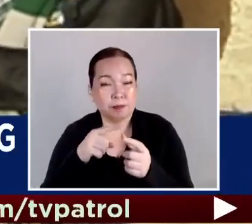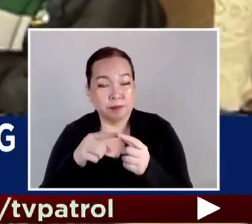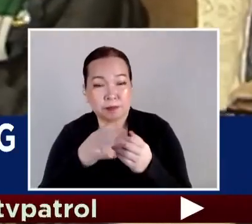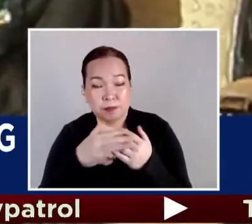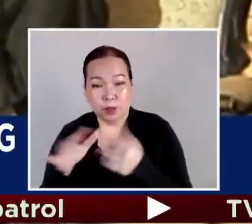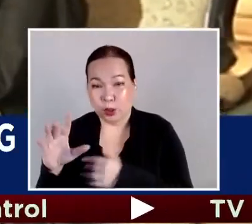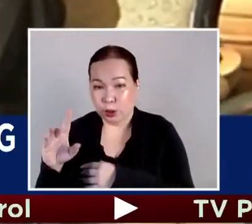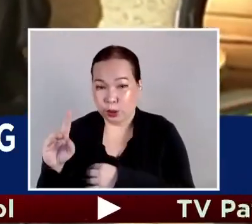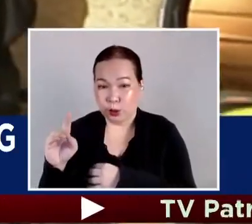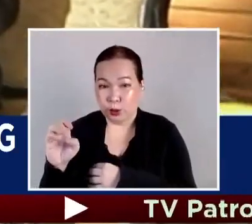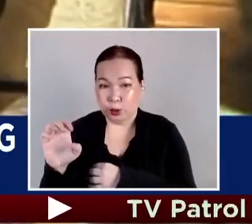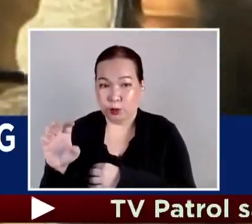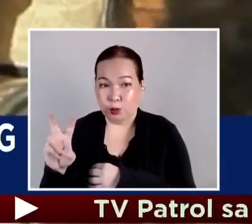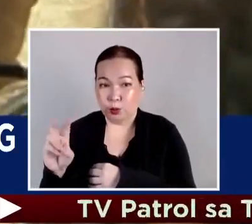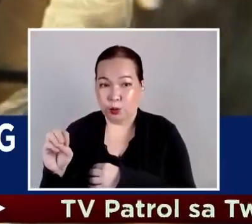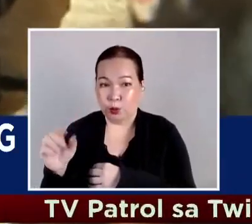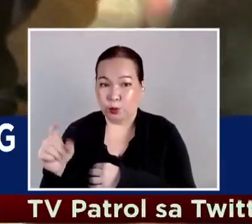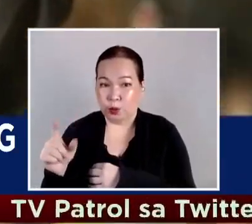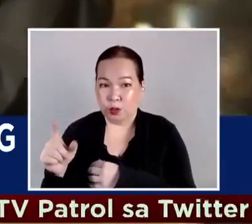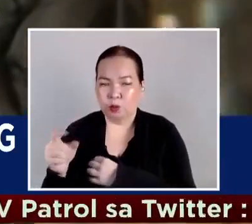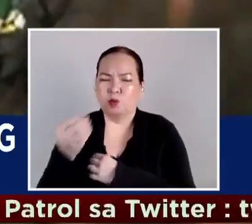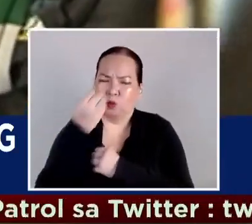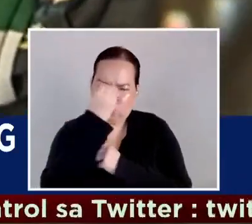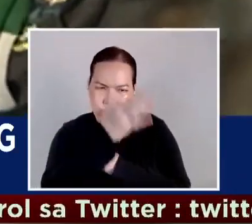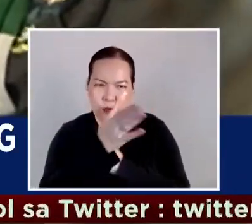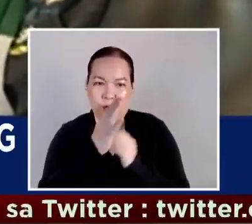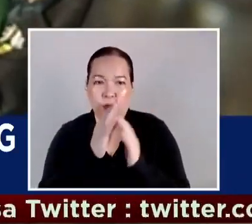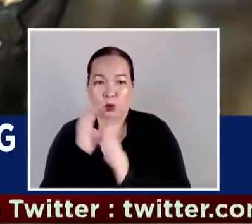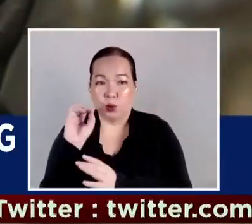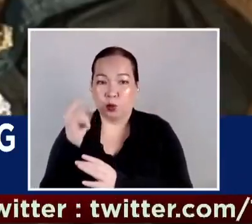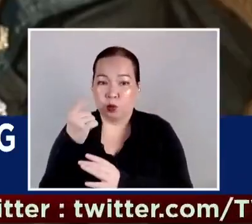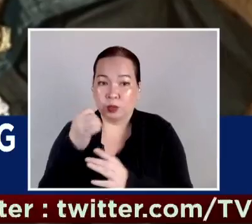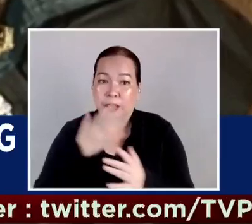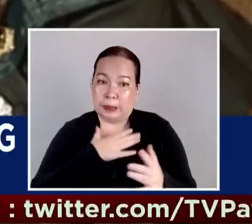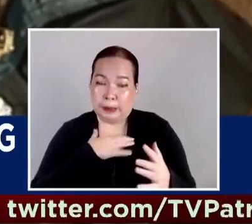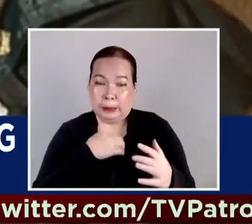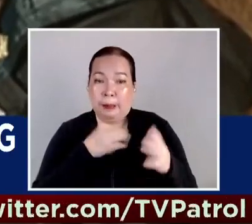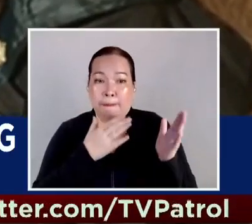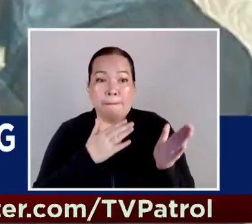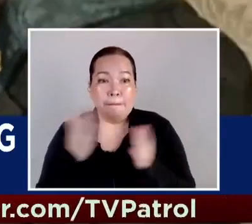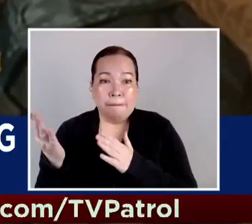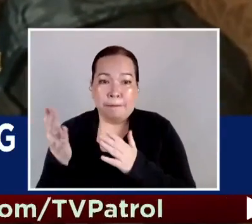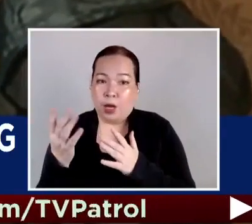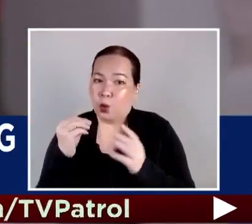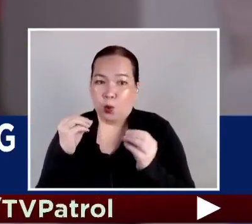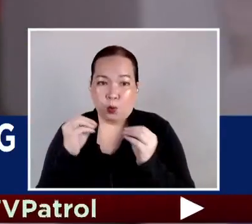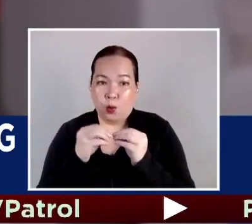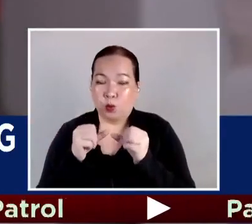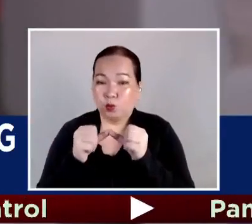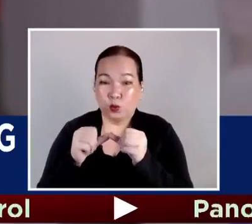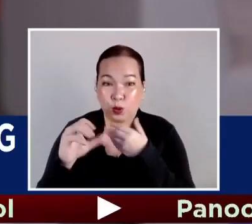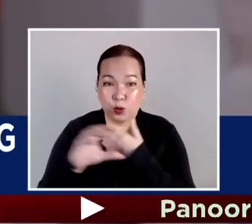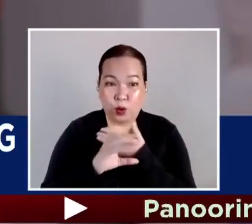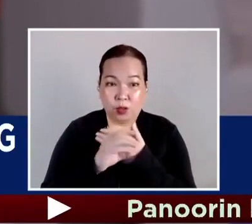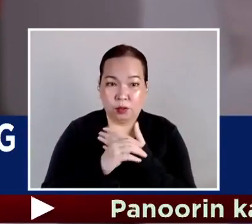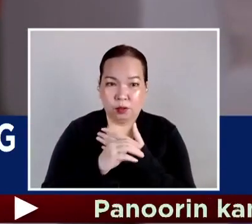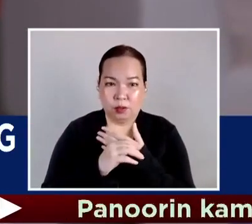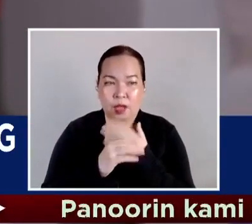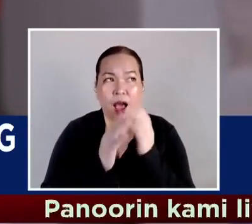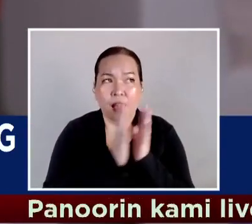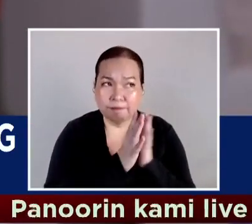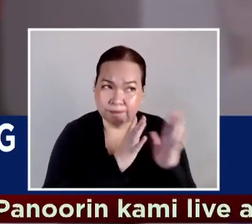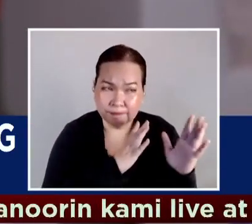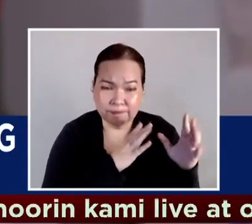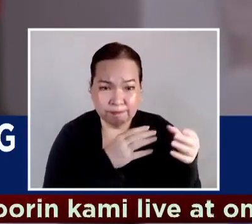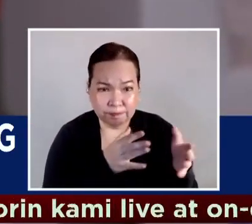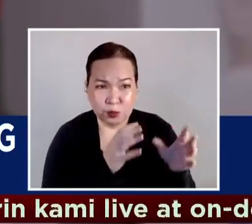2021, ipinagtapat na ni Liza kay Oji ang kanyang planong hindi na mag-renew ng kontrata. I asked for his permission, I asked how he